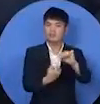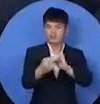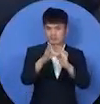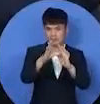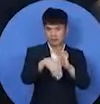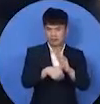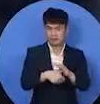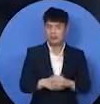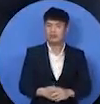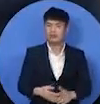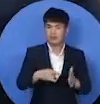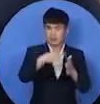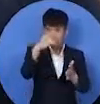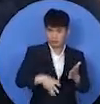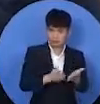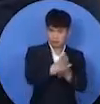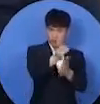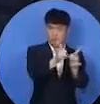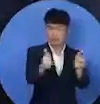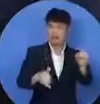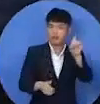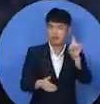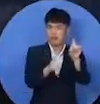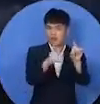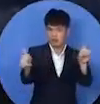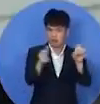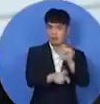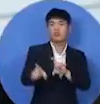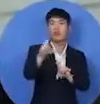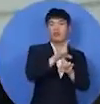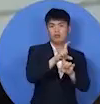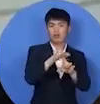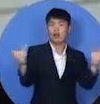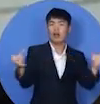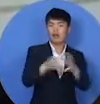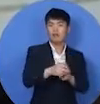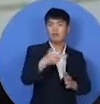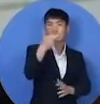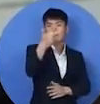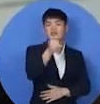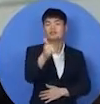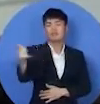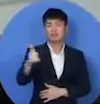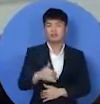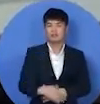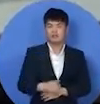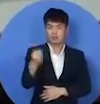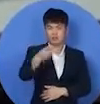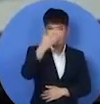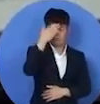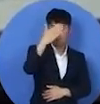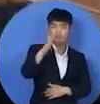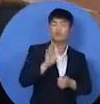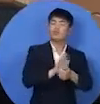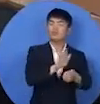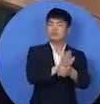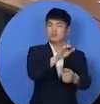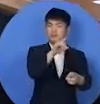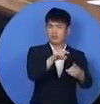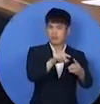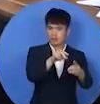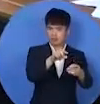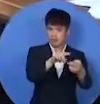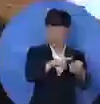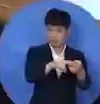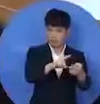이번 운영에는 마을 세무사 11명이 추가 모집돼 총 17명으로 확대 구성되었으며 무료 세무 지원을 읍면동까지 넓히게